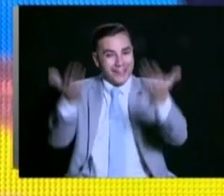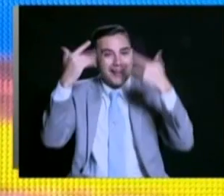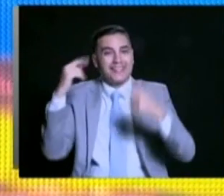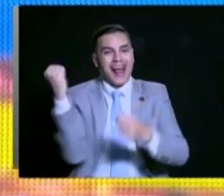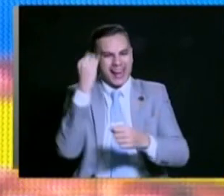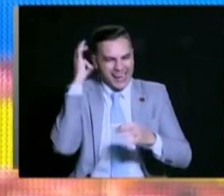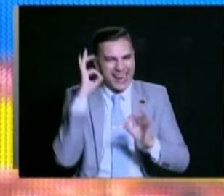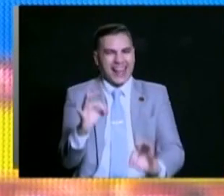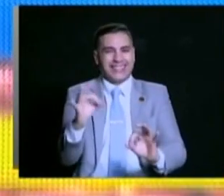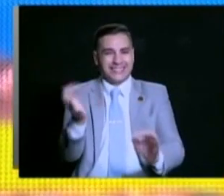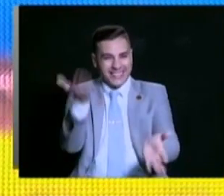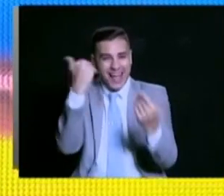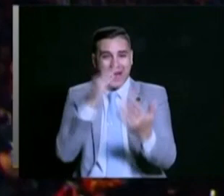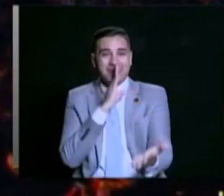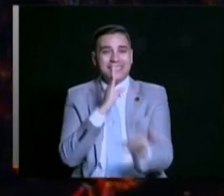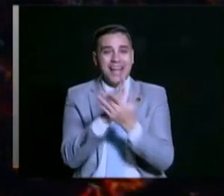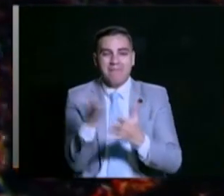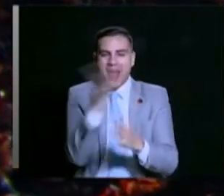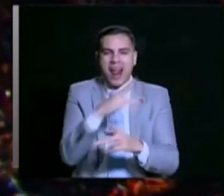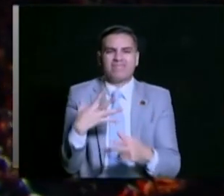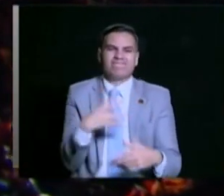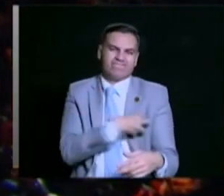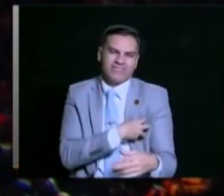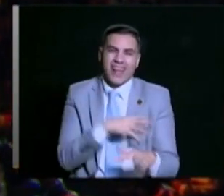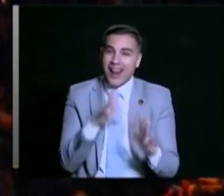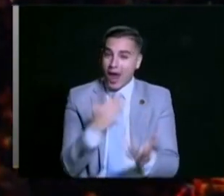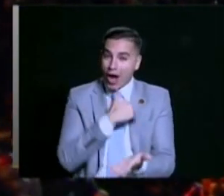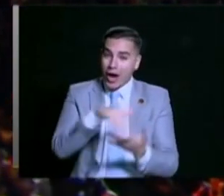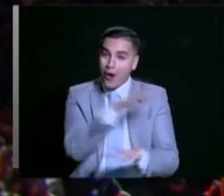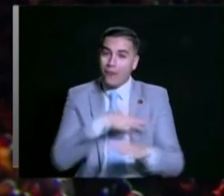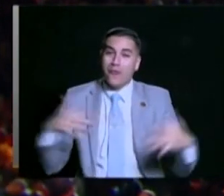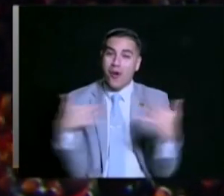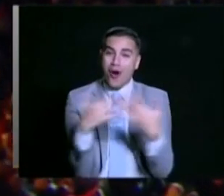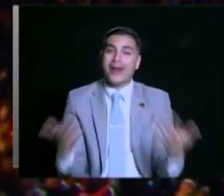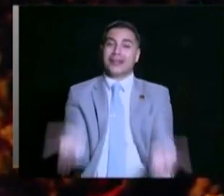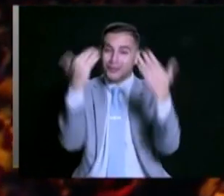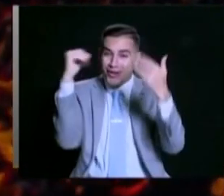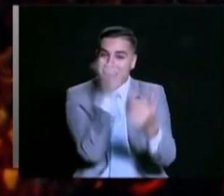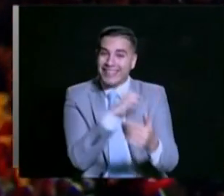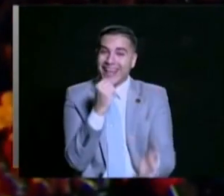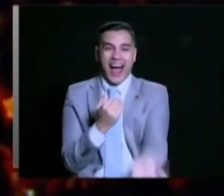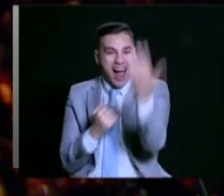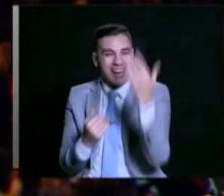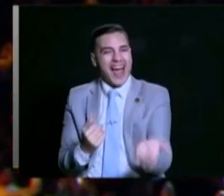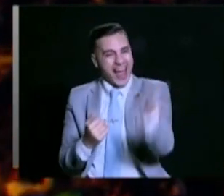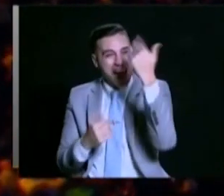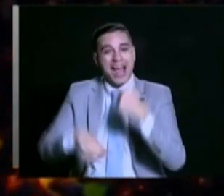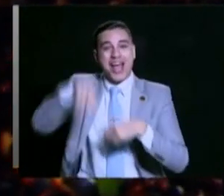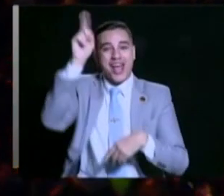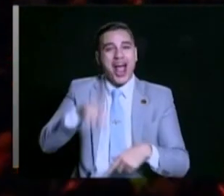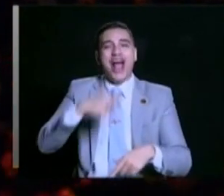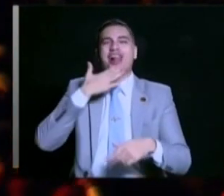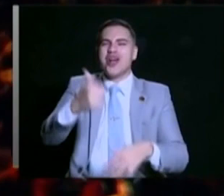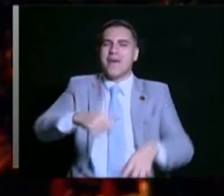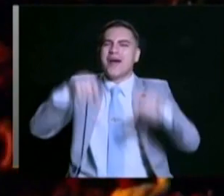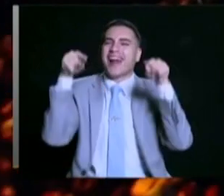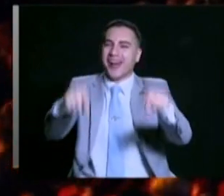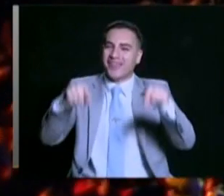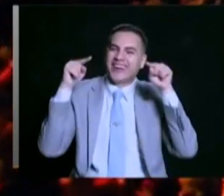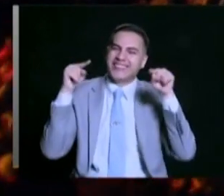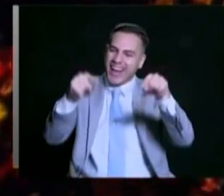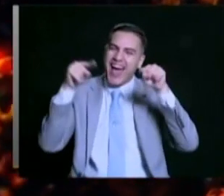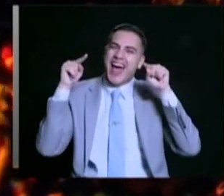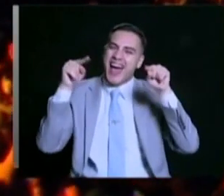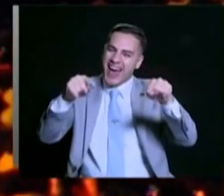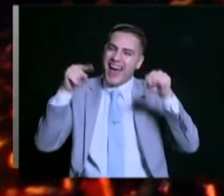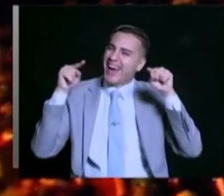بالفعل حصل في المؤتمر ان حتى في كلمه الريس في كلمه يعني الناس اللي كانت بتقدم الحفله